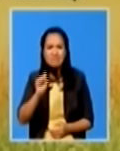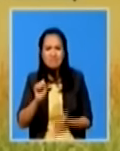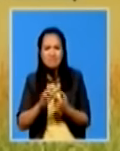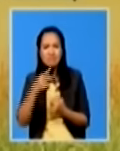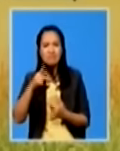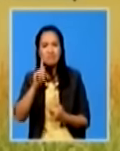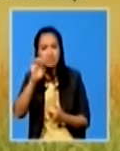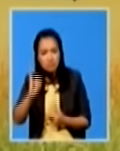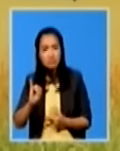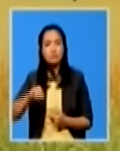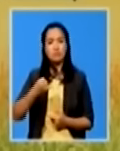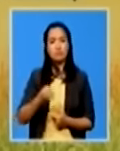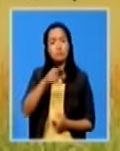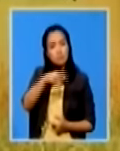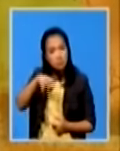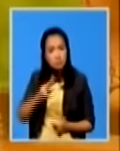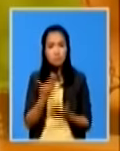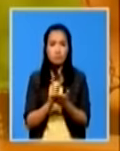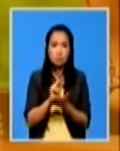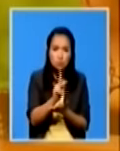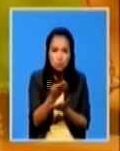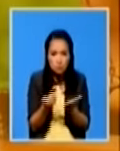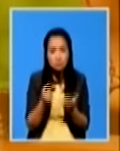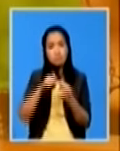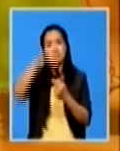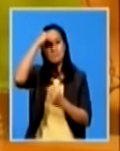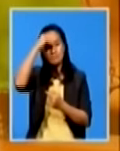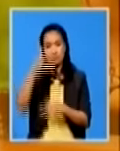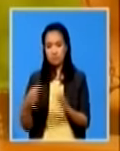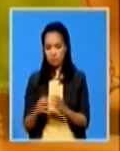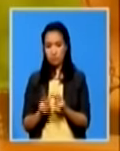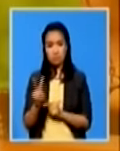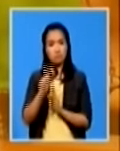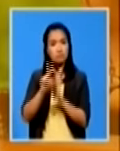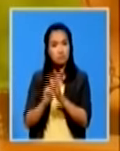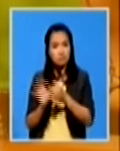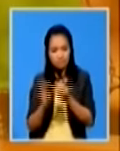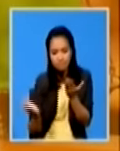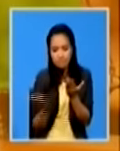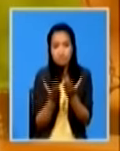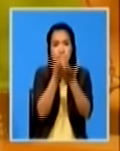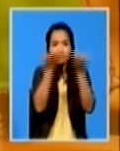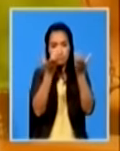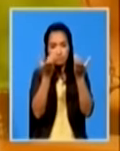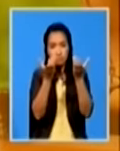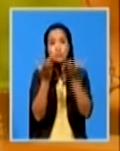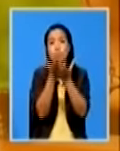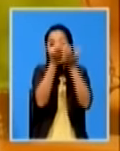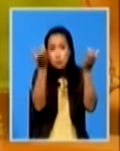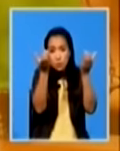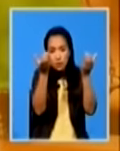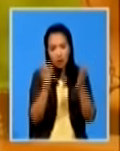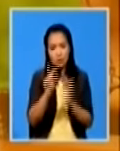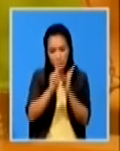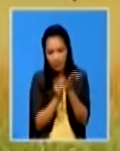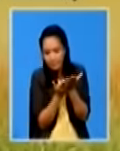นพรบกองทุนกู้ยืมเพื่อการศึกษากลุ่มที่2คือกฎหมายประกอบรัฐธรรมนูญที่เรียกว่ากฎหมายลูกนะครับก็ต้องไปตาม